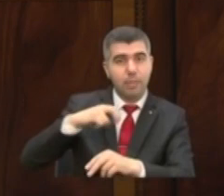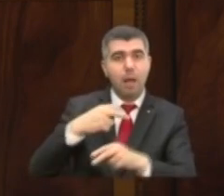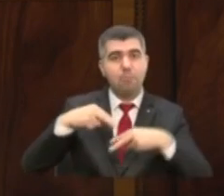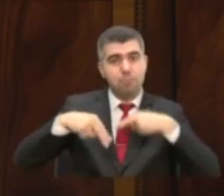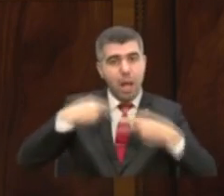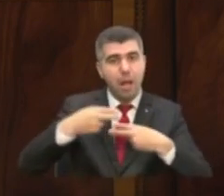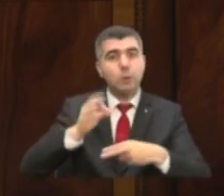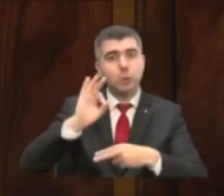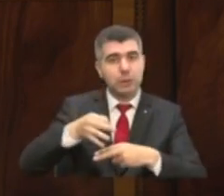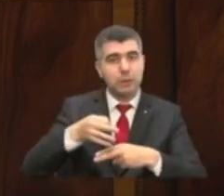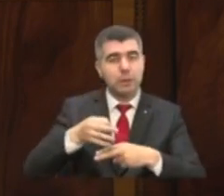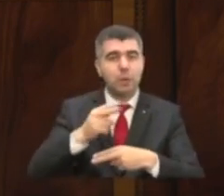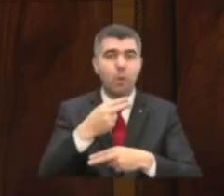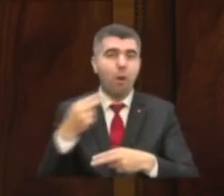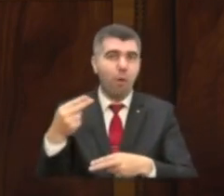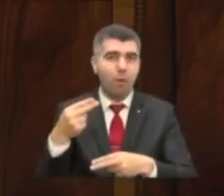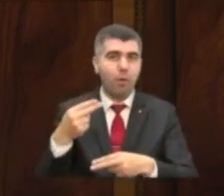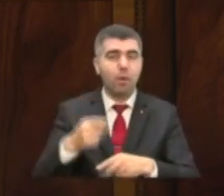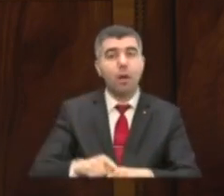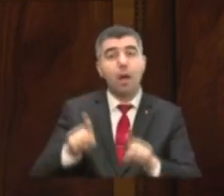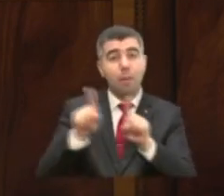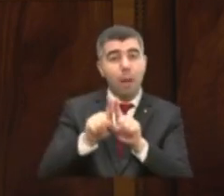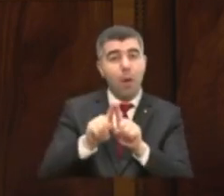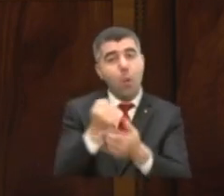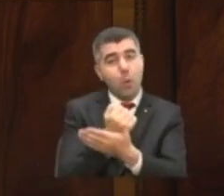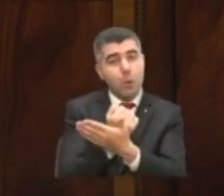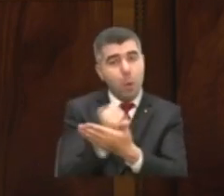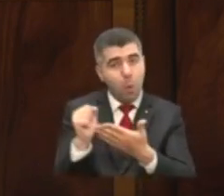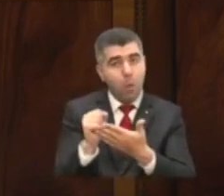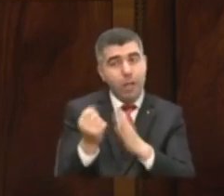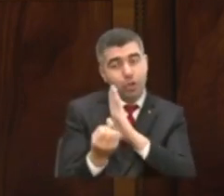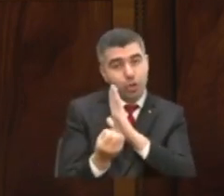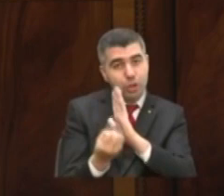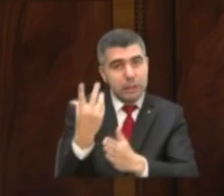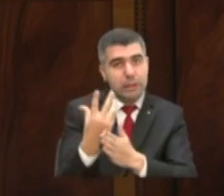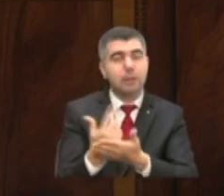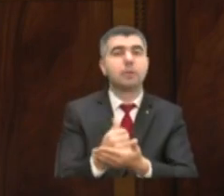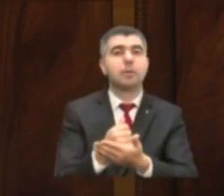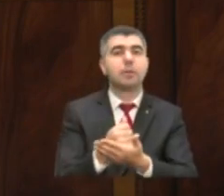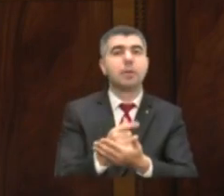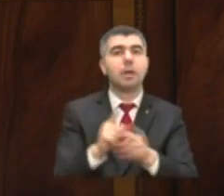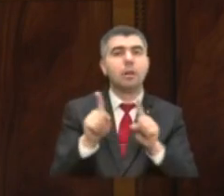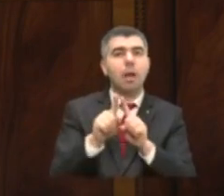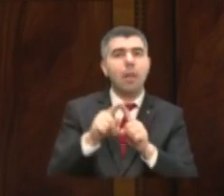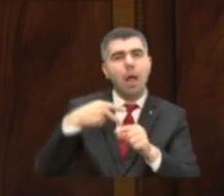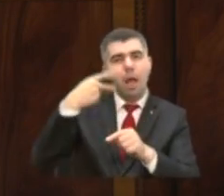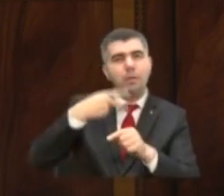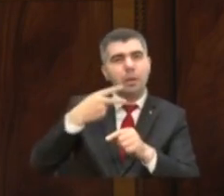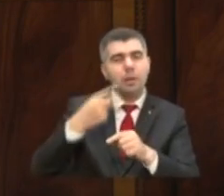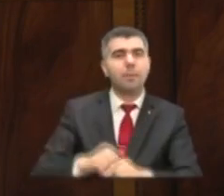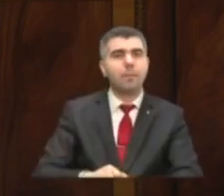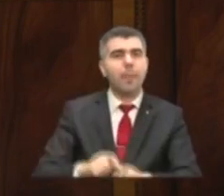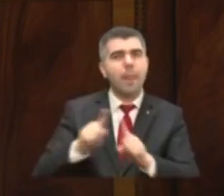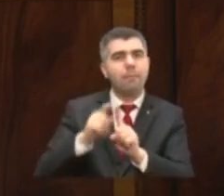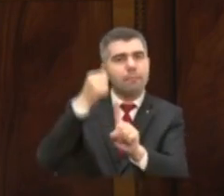سؤال كنطرحوه. واش هذا النظام بغينا نزولوه وهي إن نظام على الأقل تكلمتوا على